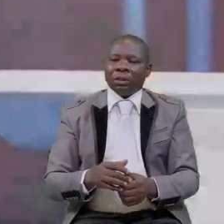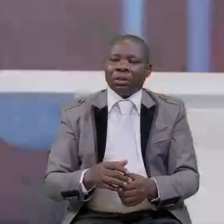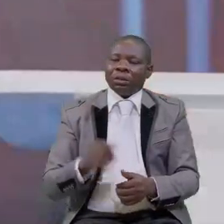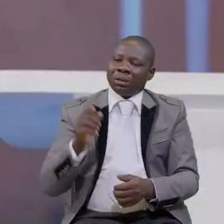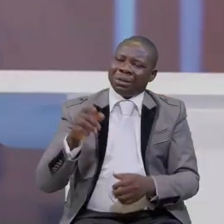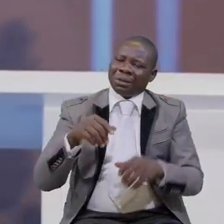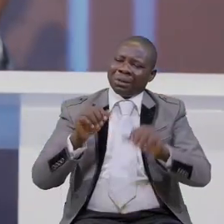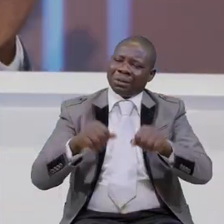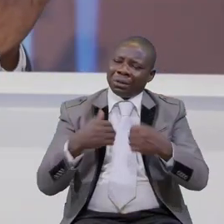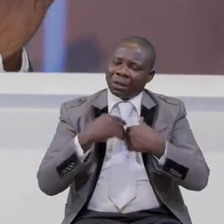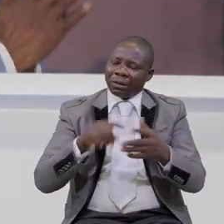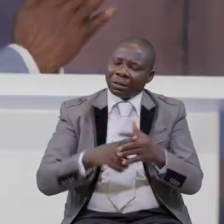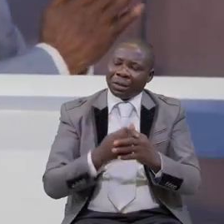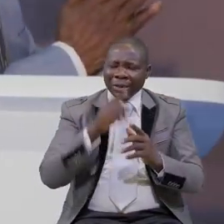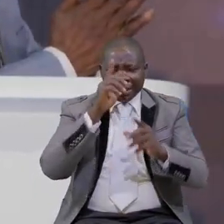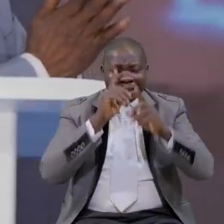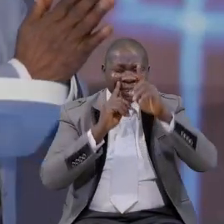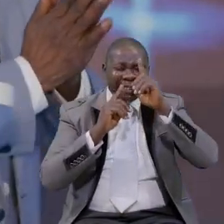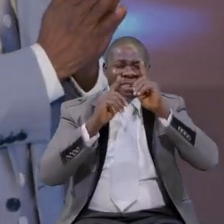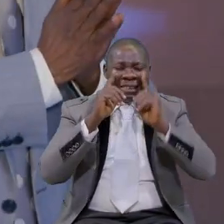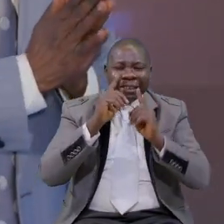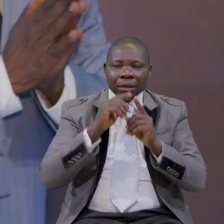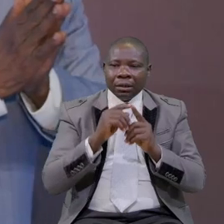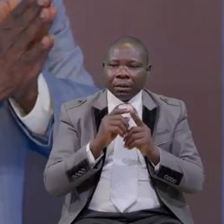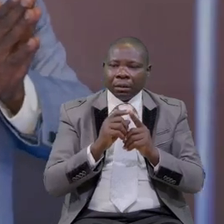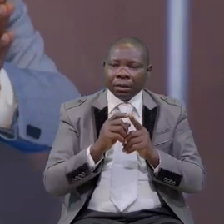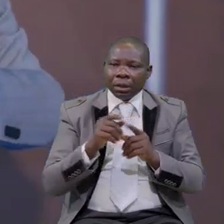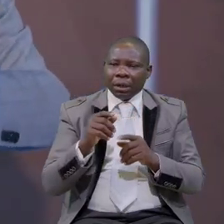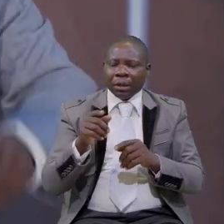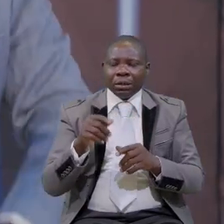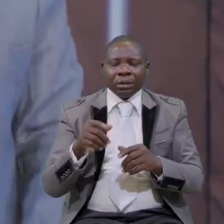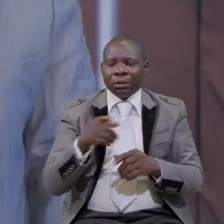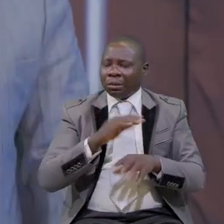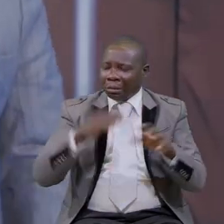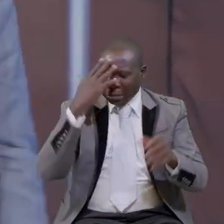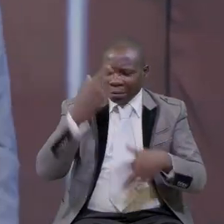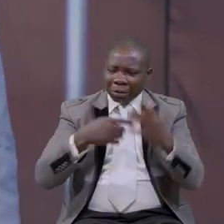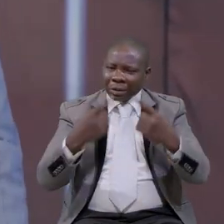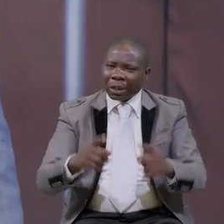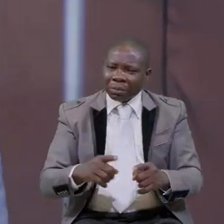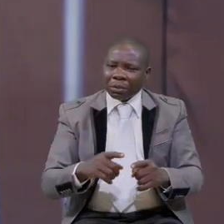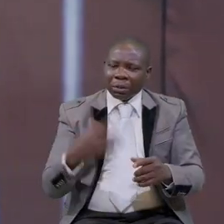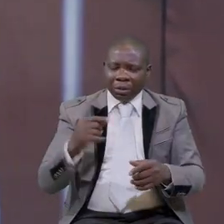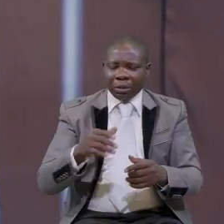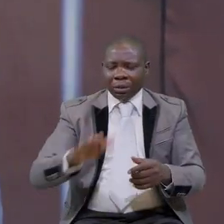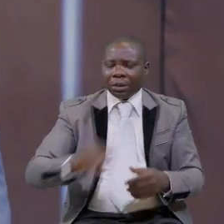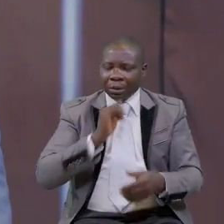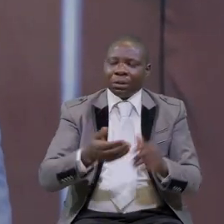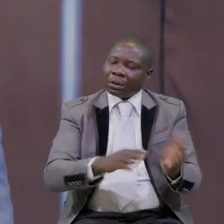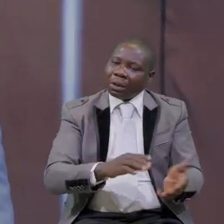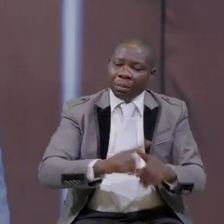Elle pouvait être en train de pleurer. Est-ce que tout va bien avec l'enfant? Tu ne sais pas ce qui est arrivé. L'enfant est parti. Tout va bien.